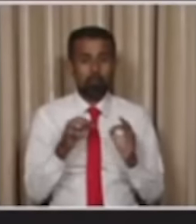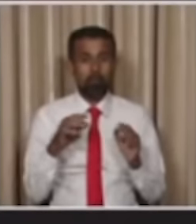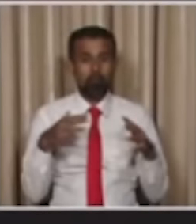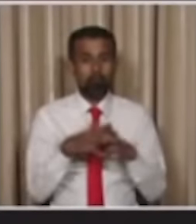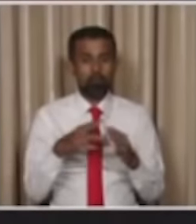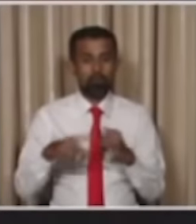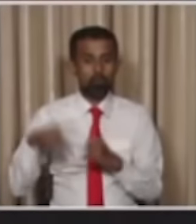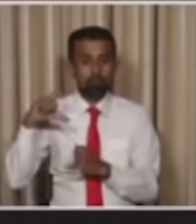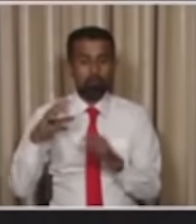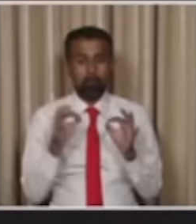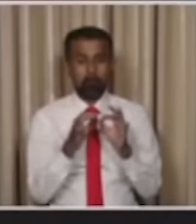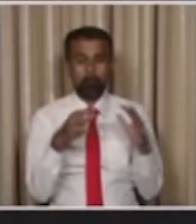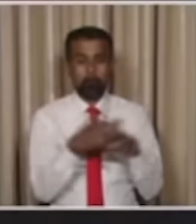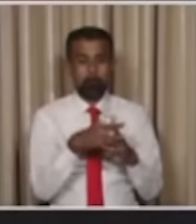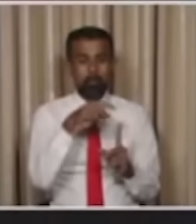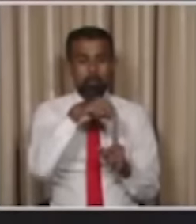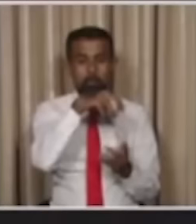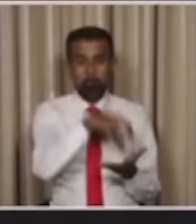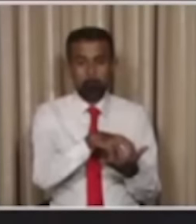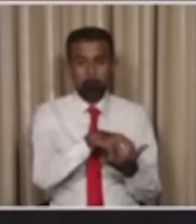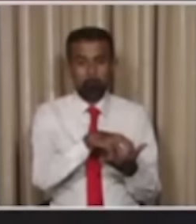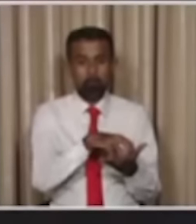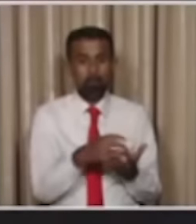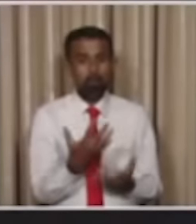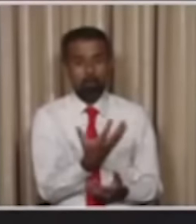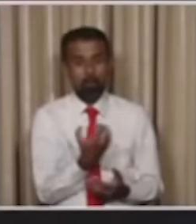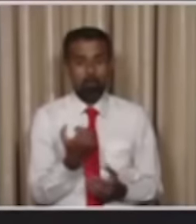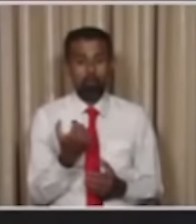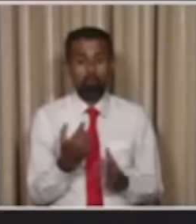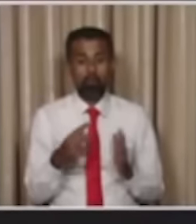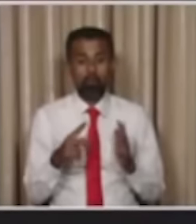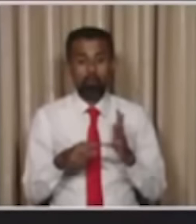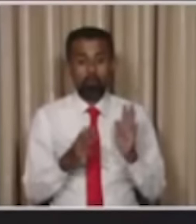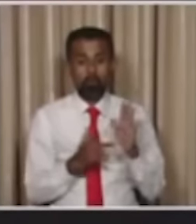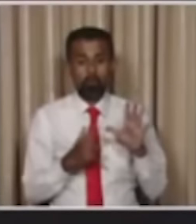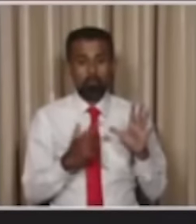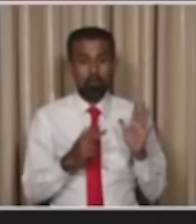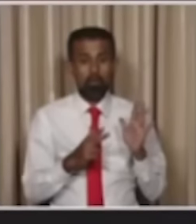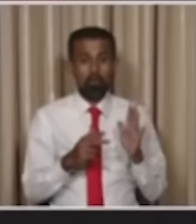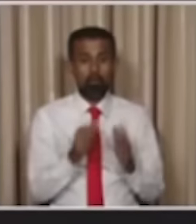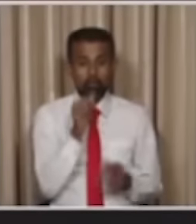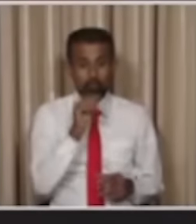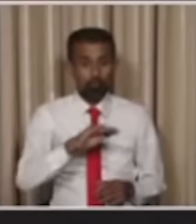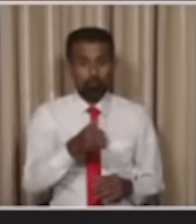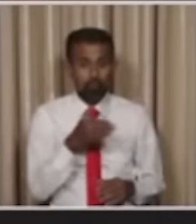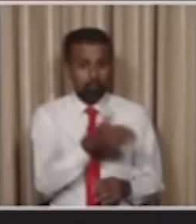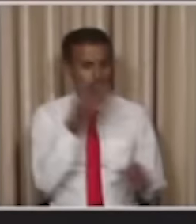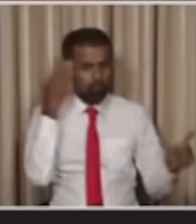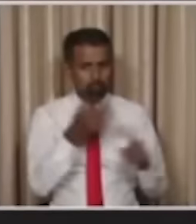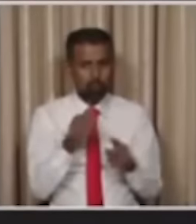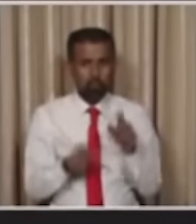සභාවටත් බණ්ඩාරවෙල ප්‍රාදේශීය සභාවටත් ගන්න. අර උමාඔය හිල මත පදනම් වෙච්ච